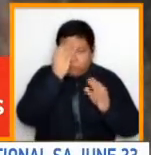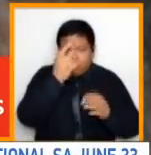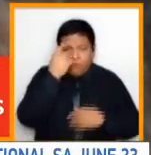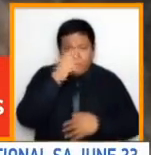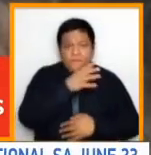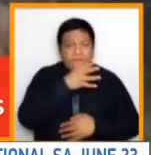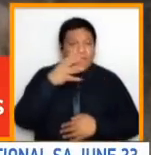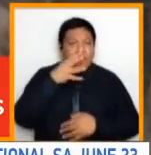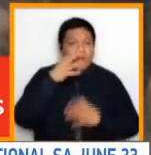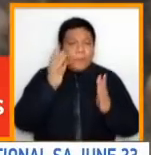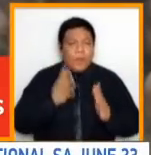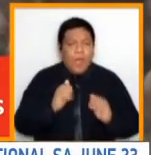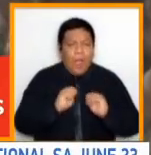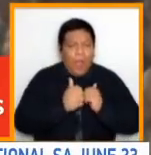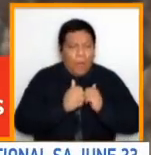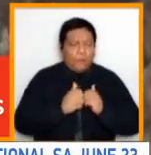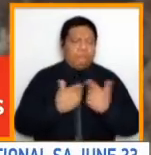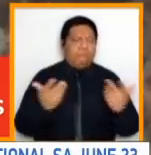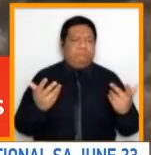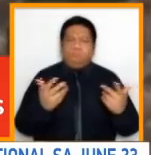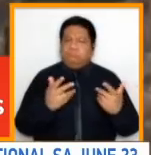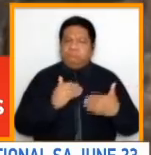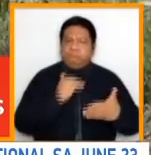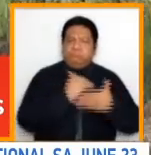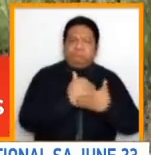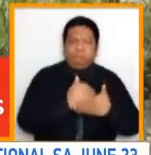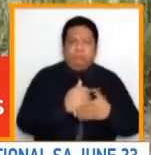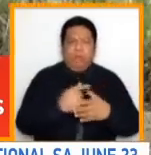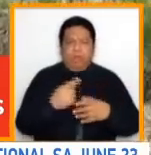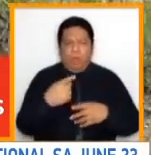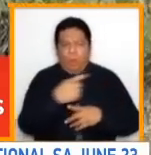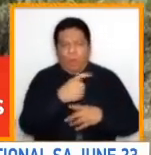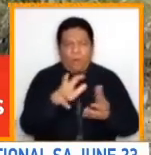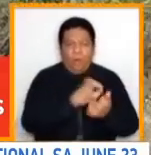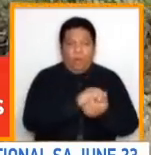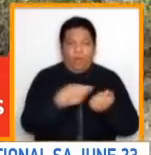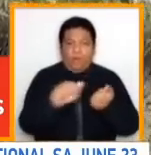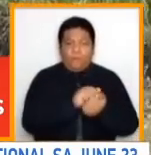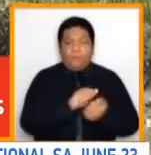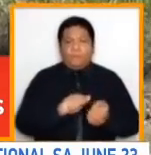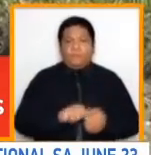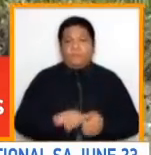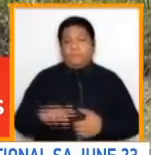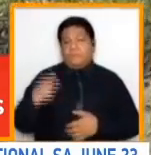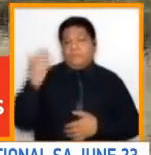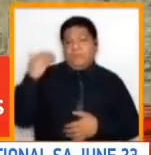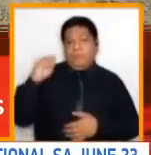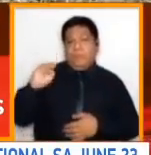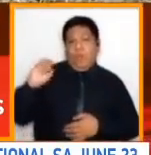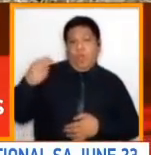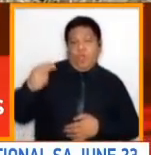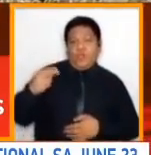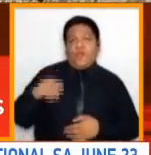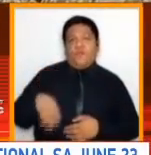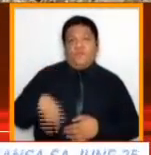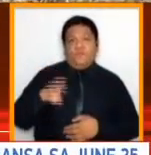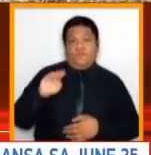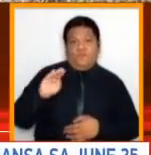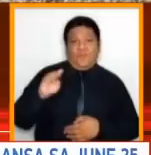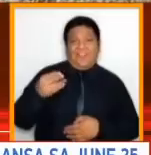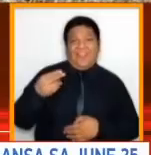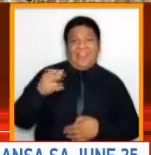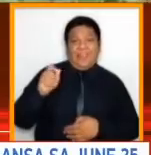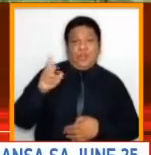sa pamemeste. Ito lamang pong Marso, nasa 4,000 hektaryang taniman ng mais ang sinira ng fall armyworm sa rehiyon.